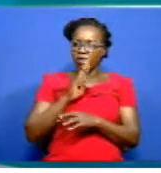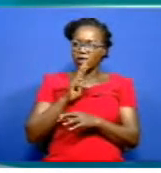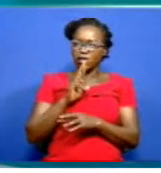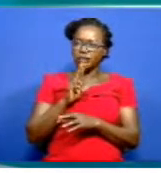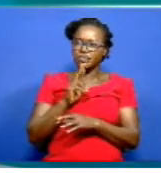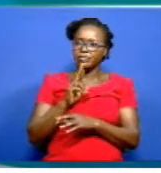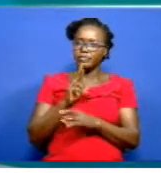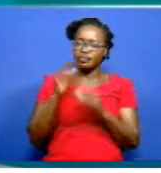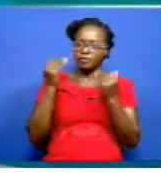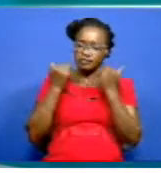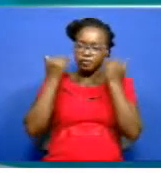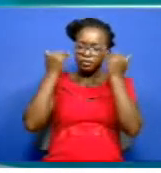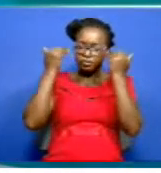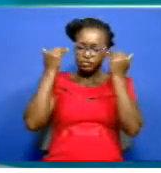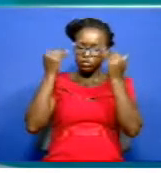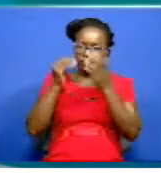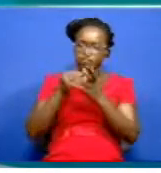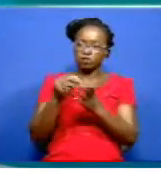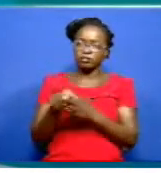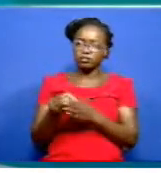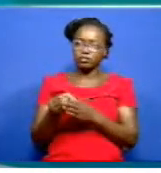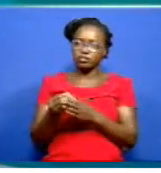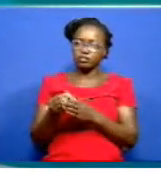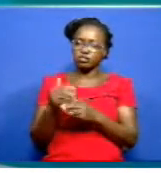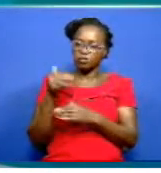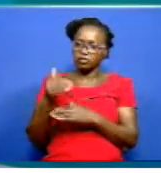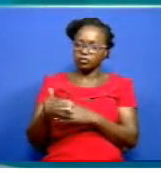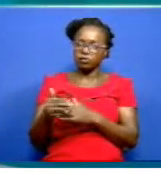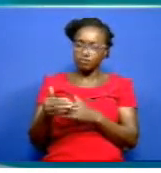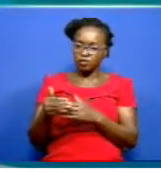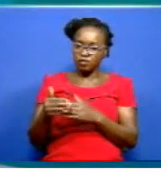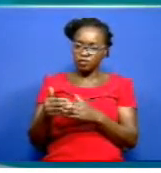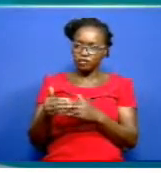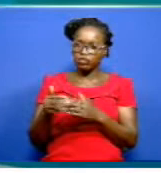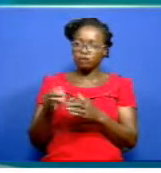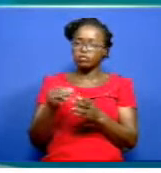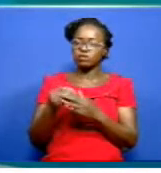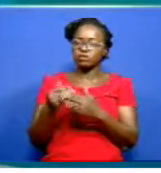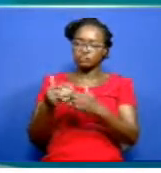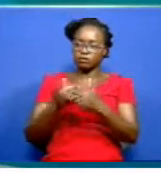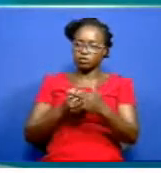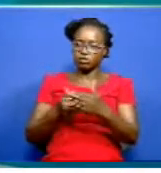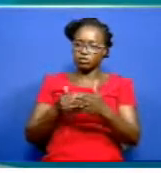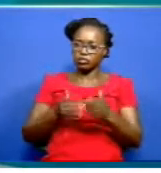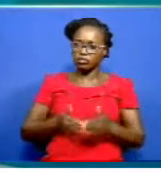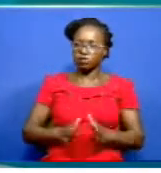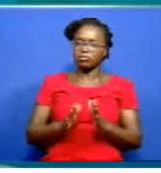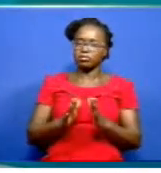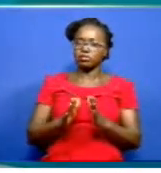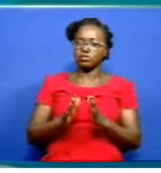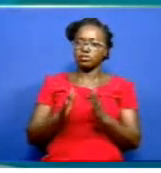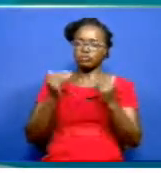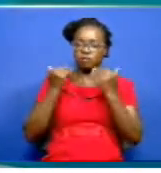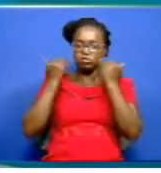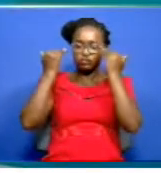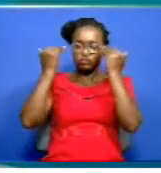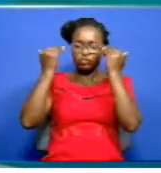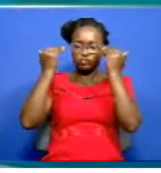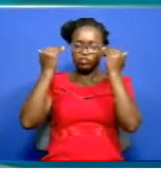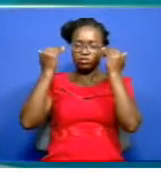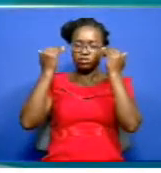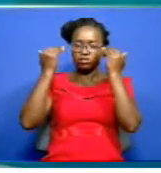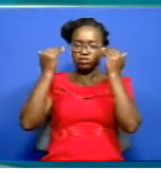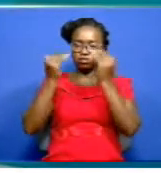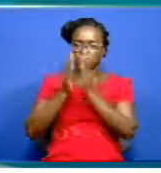kupata stress ama kupata postnatal ama prenatal depression, kama tayari yuko kwa postnatal ama prenatal depression,